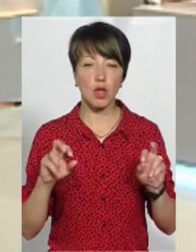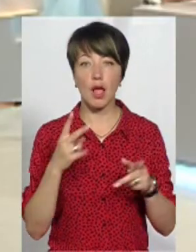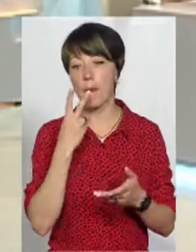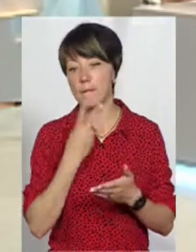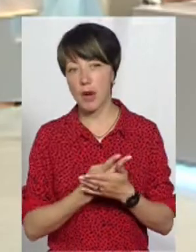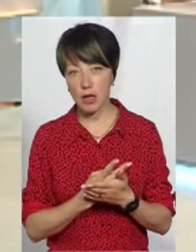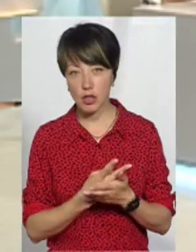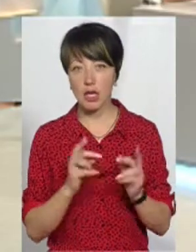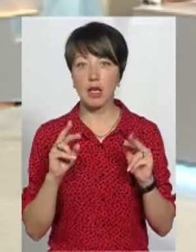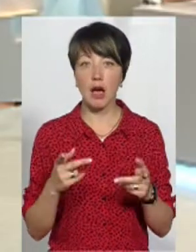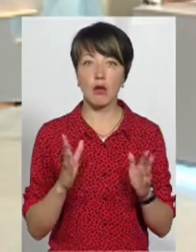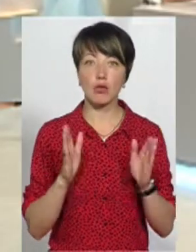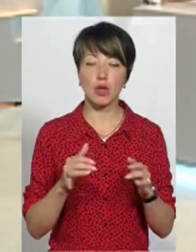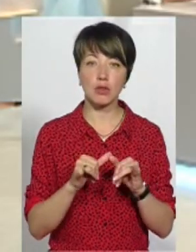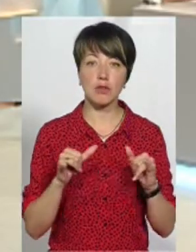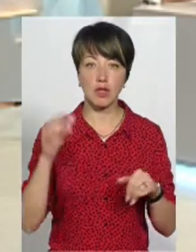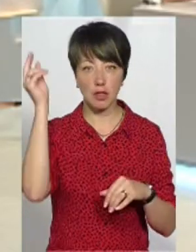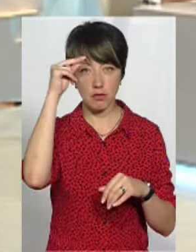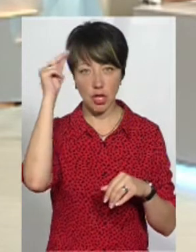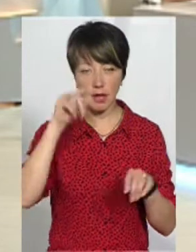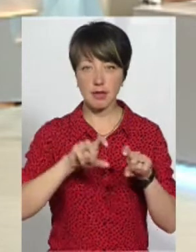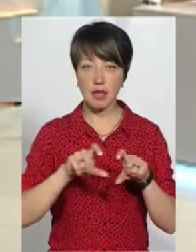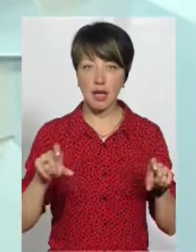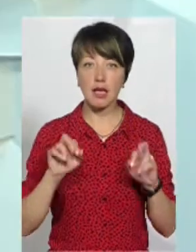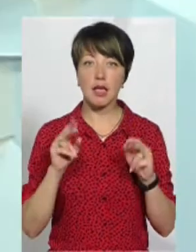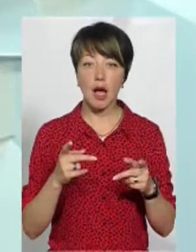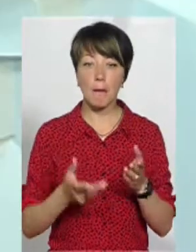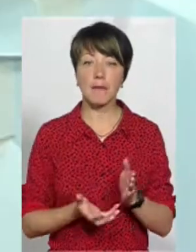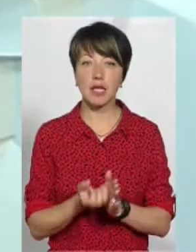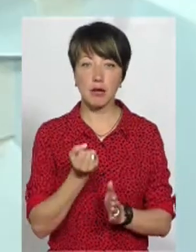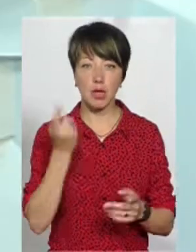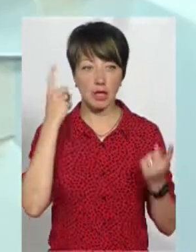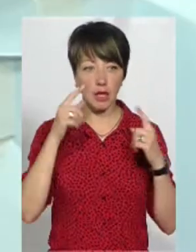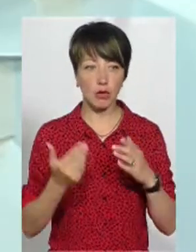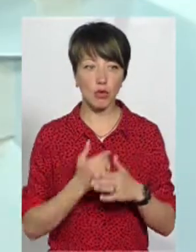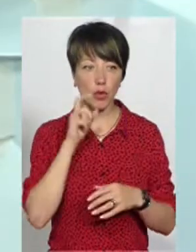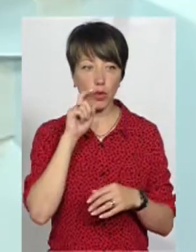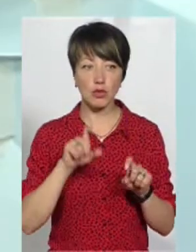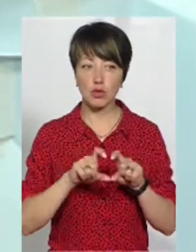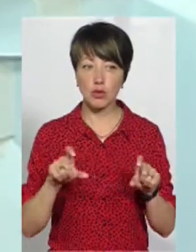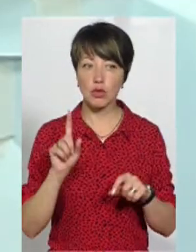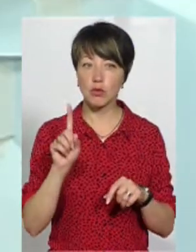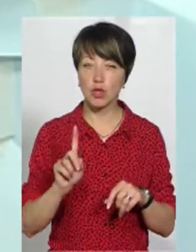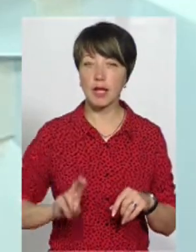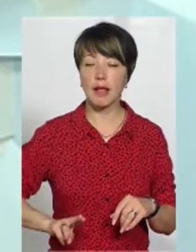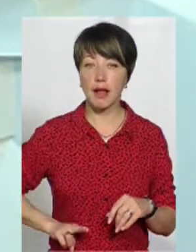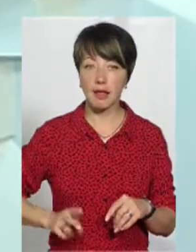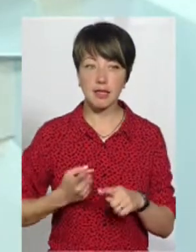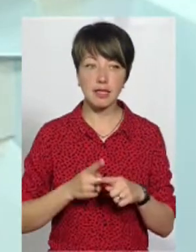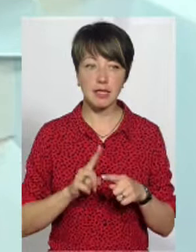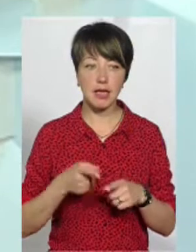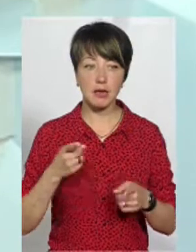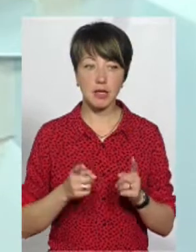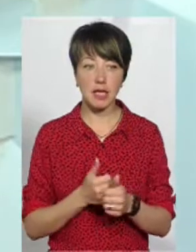вони бачать, як буде розвиватися навчальний заклад і як вони підтримують ідеї нової української школи, тому що директор –